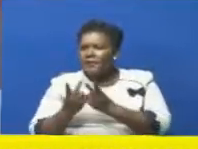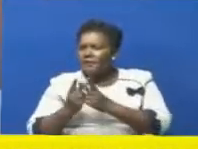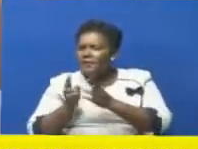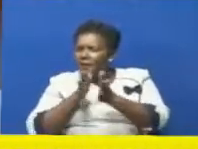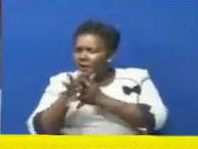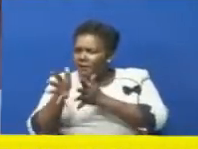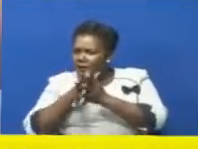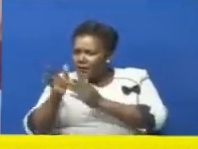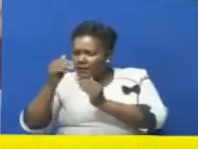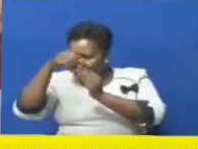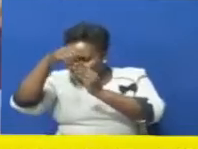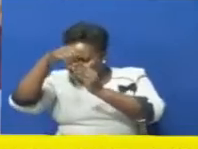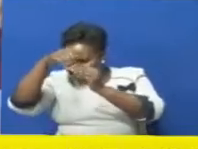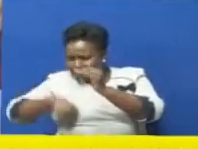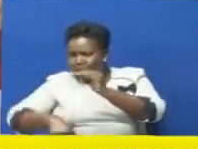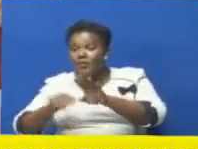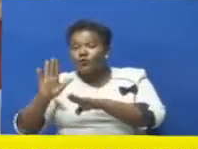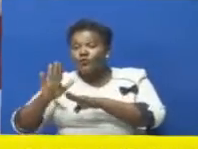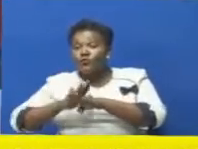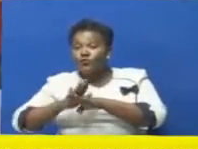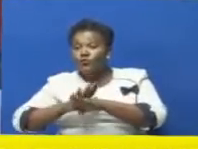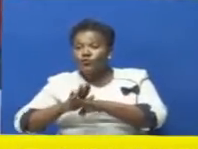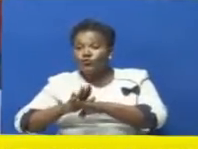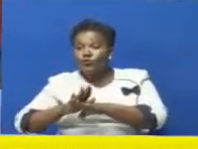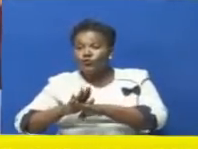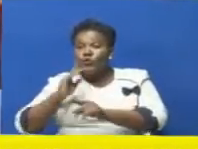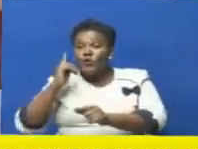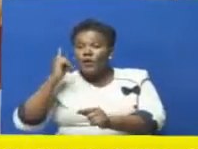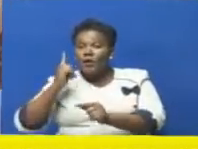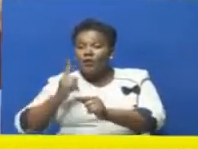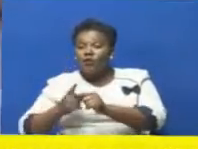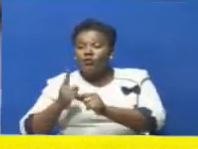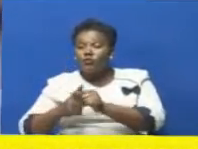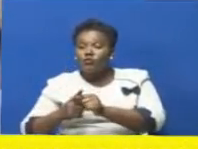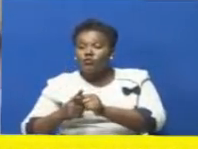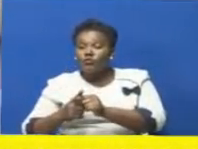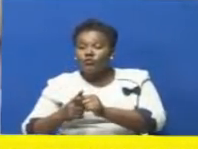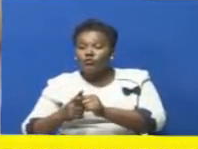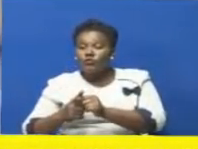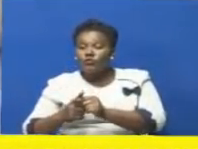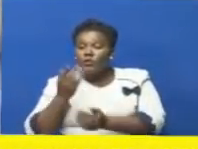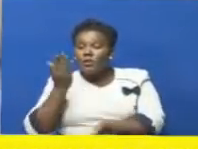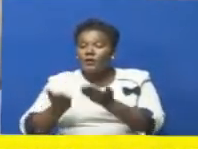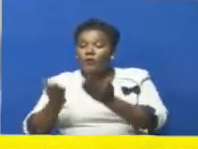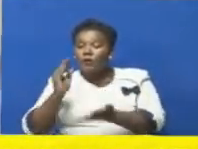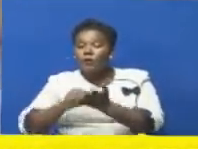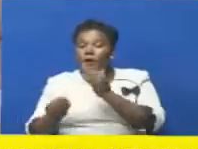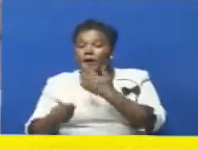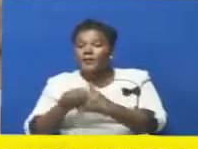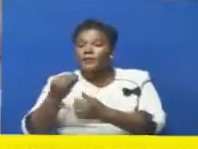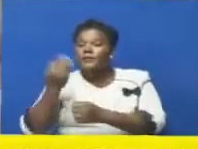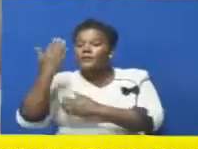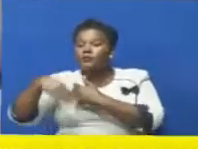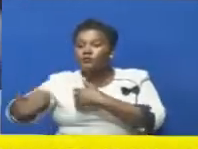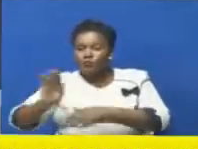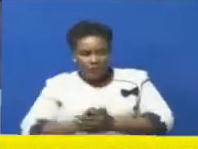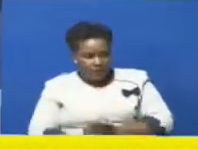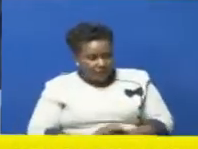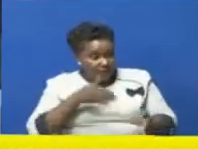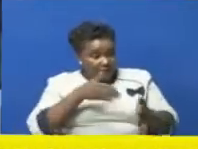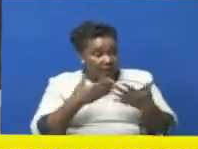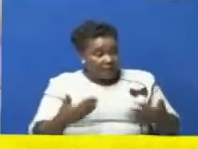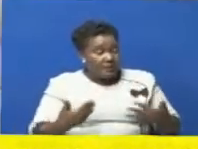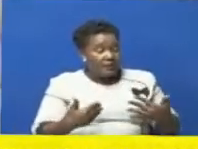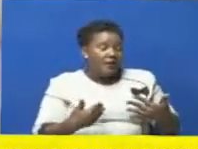kueleza kuwa mpaka sasa kiasi cha korosho ambazo zimenunuliwa ni zaidi ya tani 1017, ambapo kwa